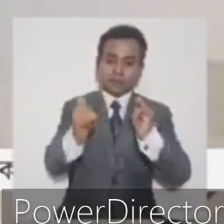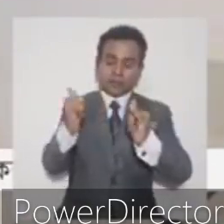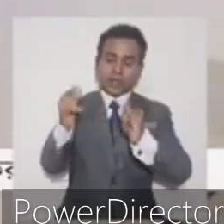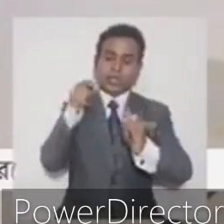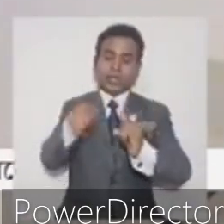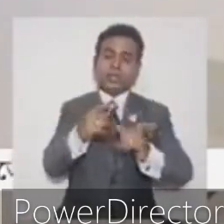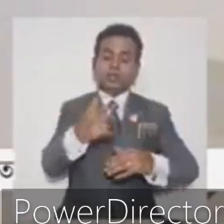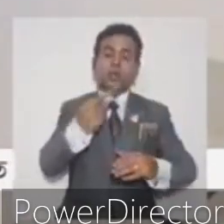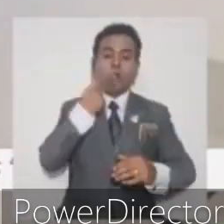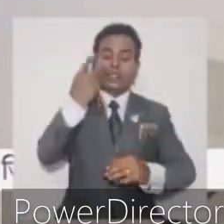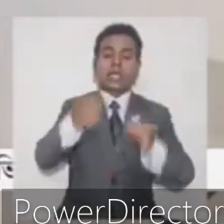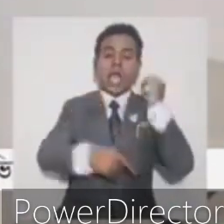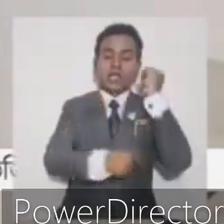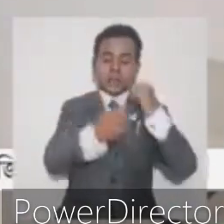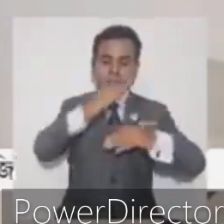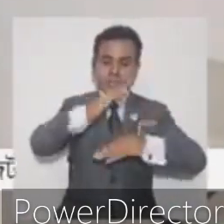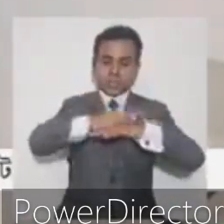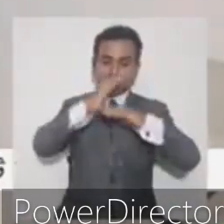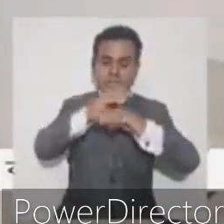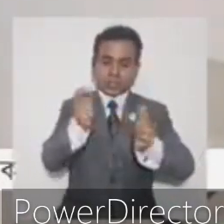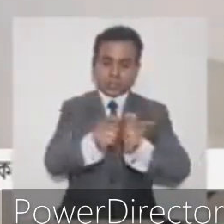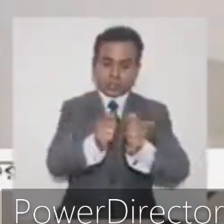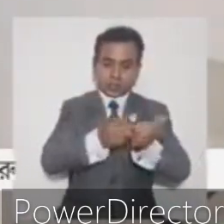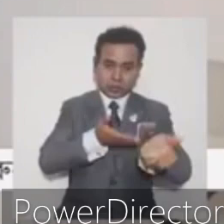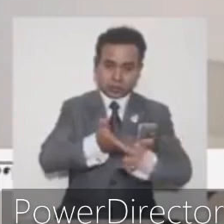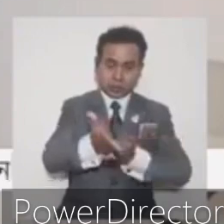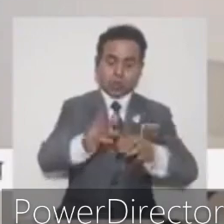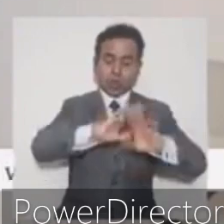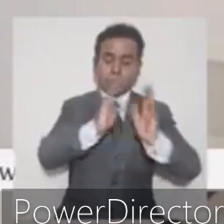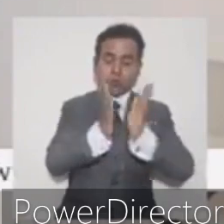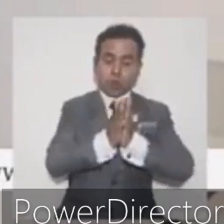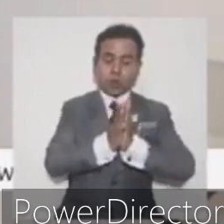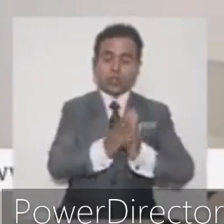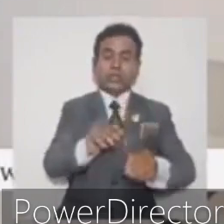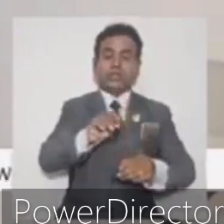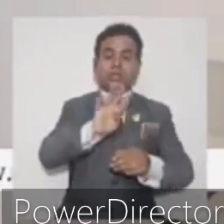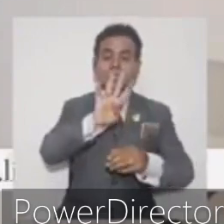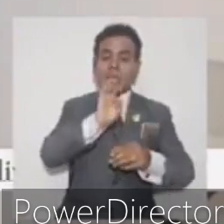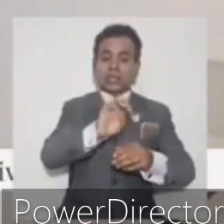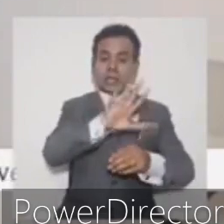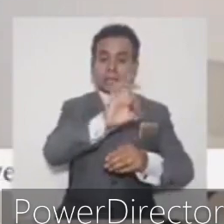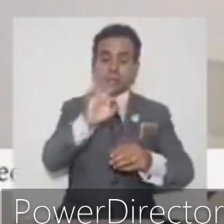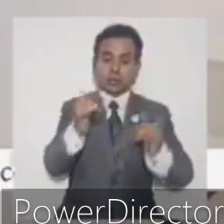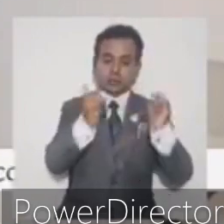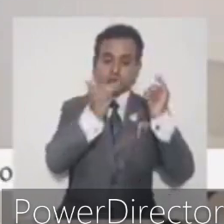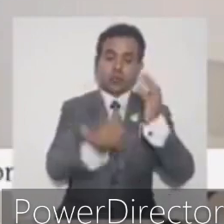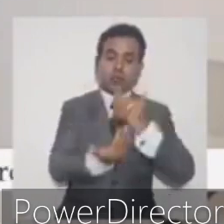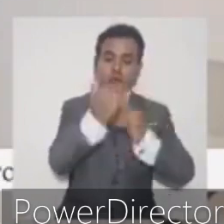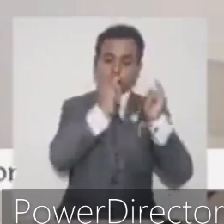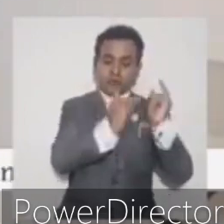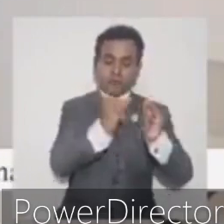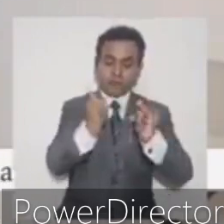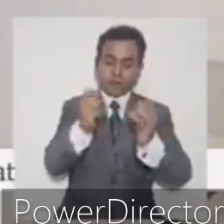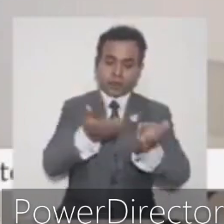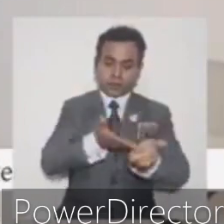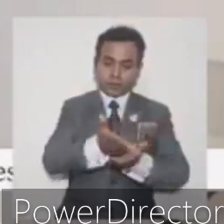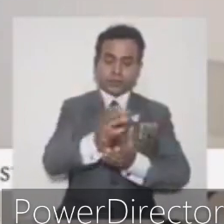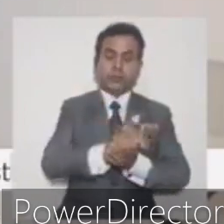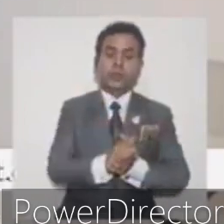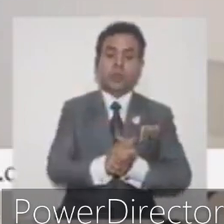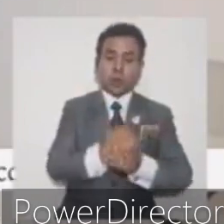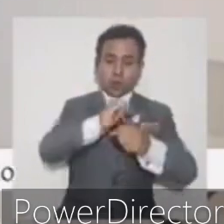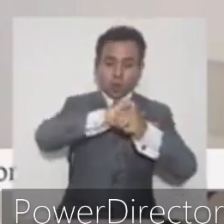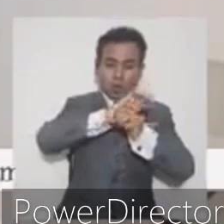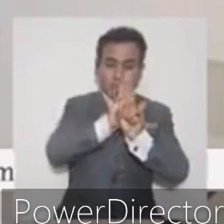যেহেতু বেড়ে যাচ্ছে, সেই পরিপ্রেক্ষিতে আমরা আরো কিছু নতুন হাসপাতাল সংযোজন করছি, যার